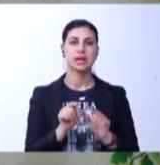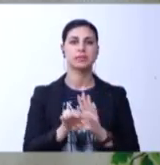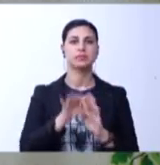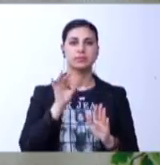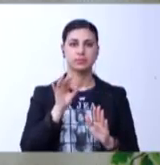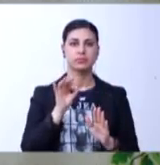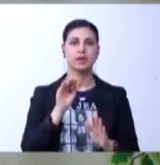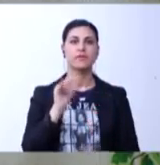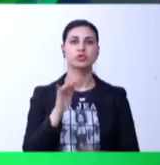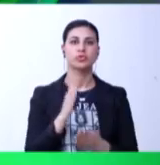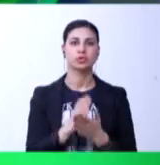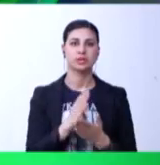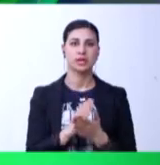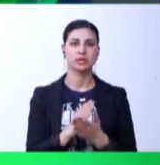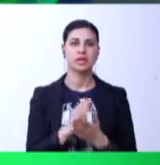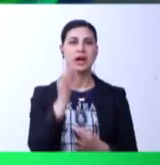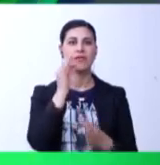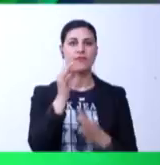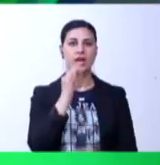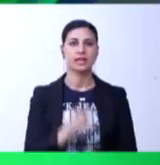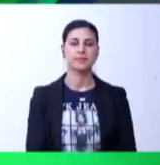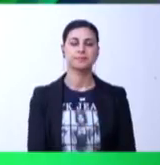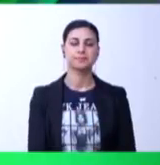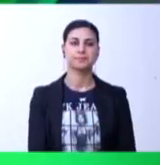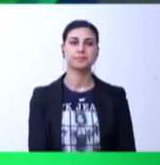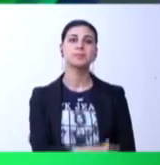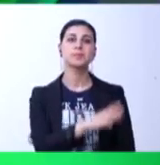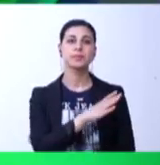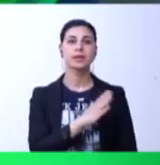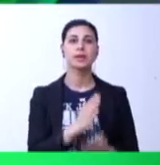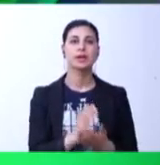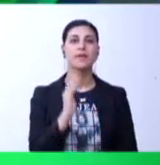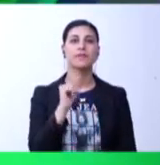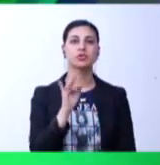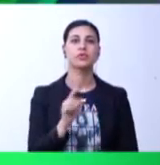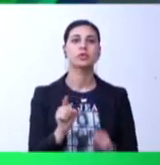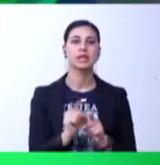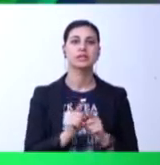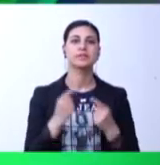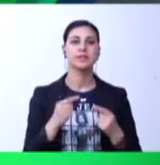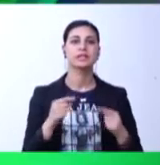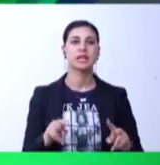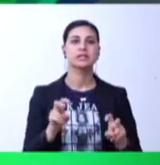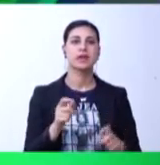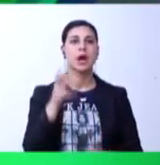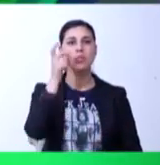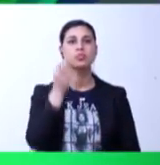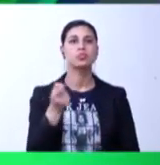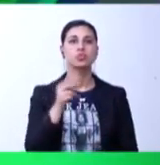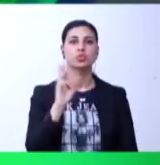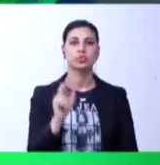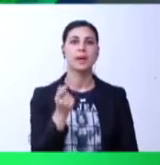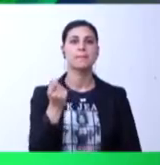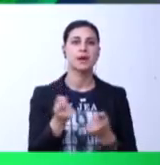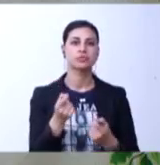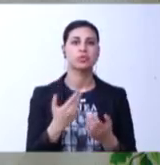გამორჩეულად მდიდარი ფოსფორით არის ყველი. მდიდარი გახლავთ ფოსფორით აგრეთვე სხვადასხვა სახის ბურღულეული და